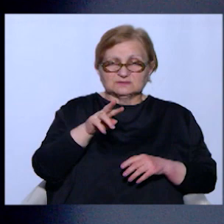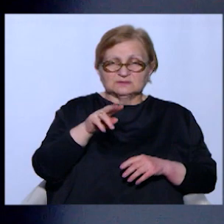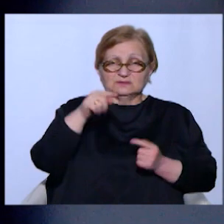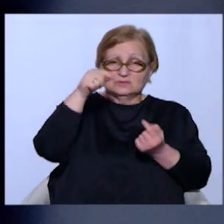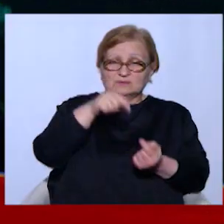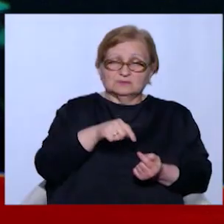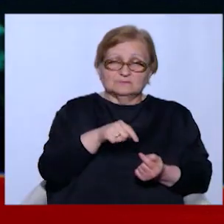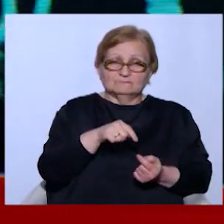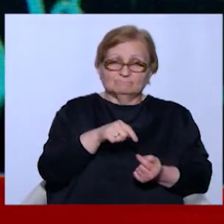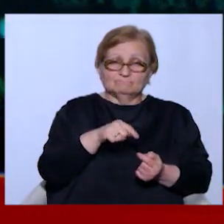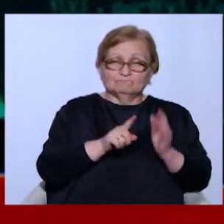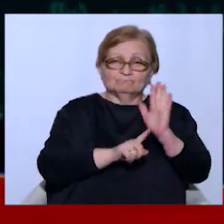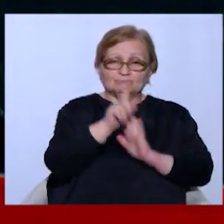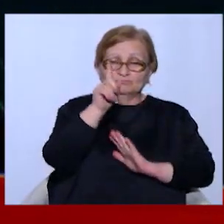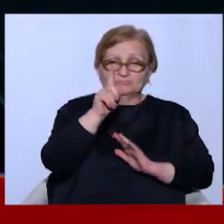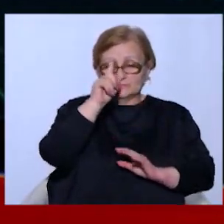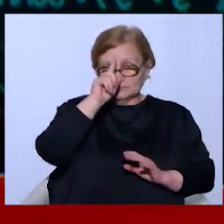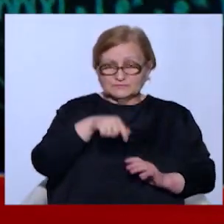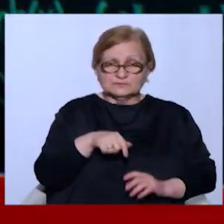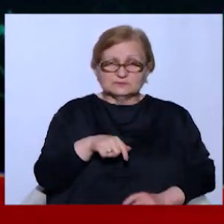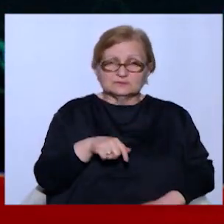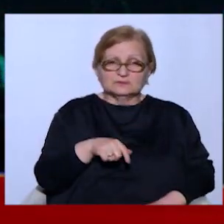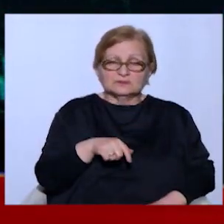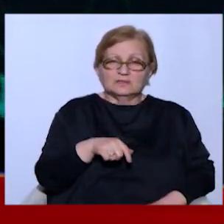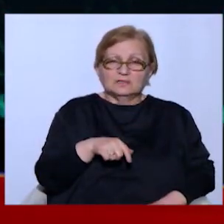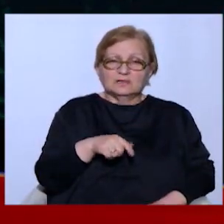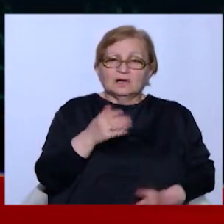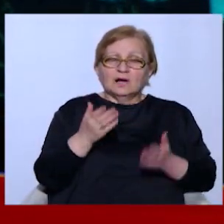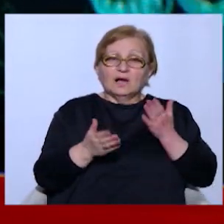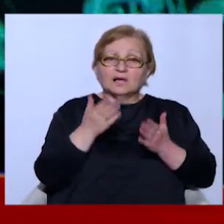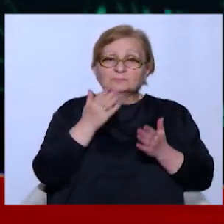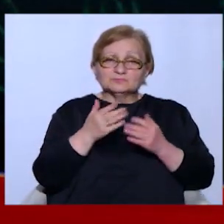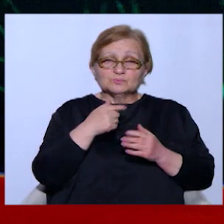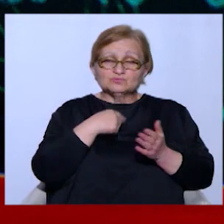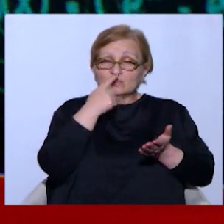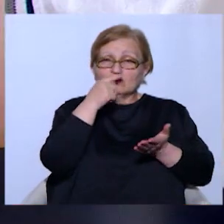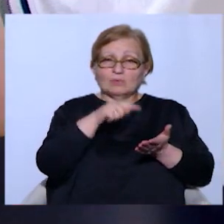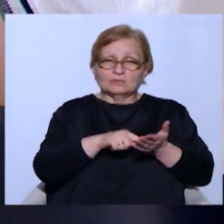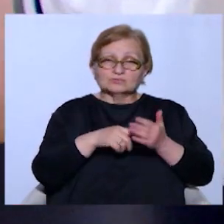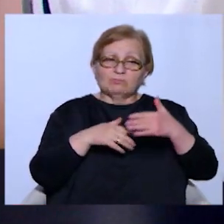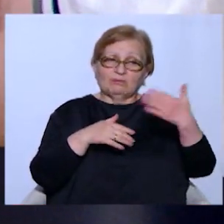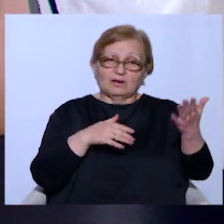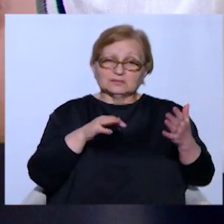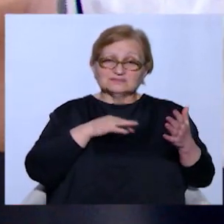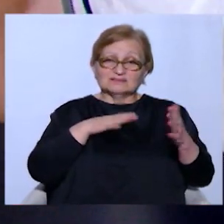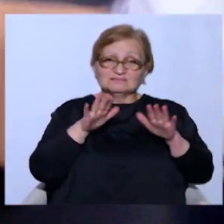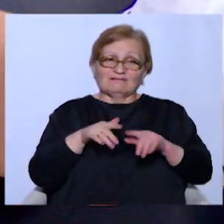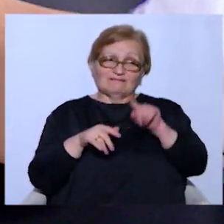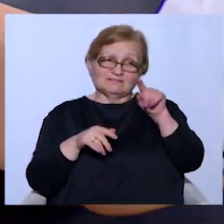შესაბამისად თავდაპირველი ფართობი ვიცით და ამიტომ ფართობი, ალბათობა იმისა, რომ ჩვენ მოხვდებით გარეთ ან თეთრ